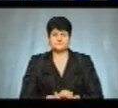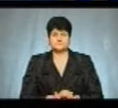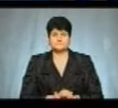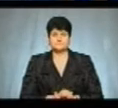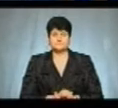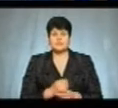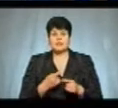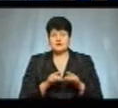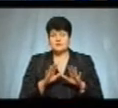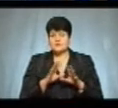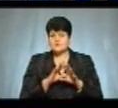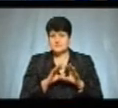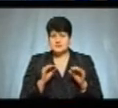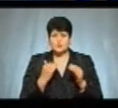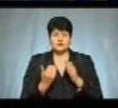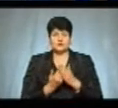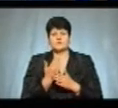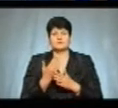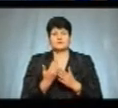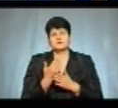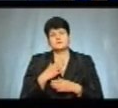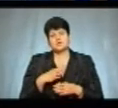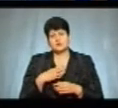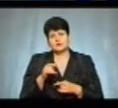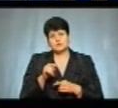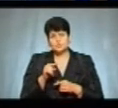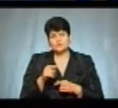І на цьому у мене все. З оновленим випуском новин чекатиму вас тут о